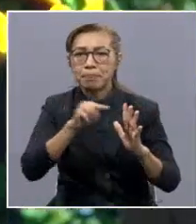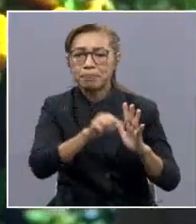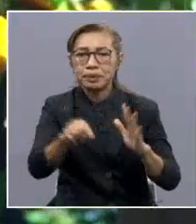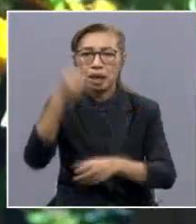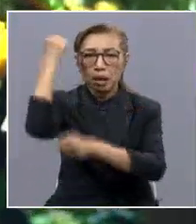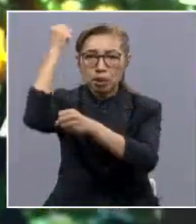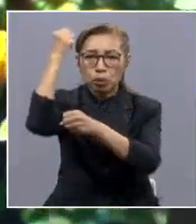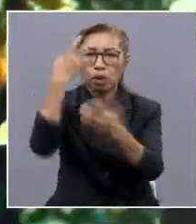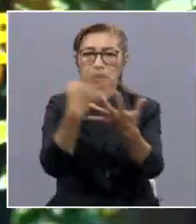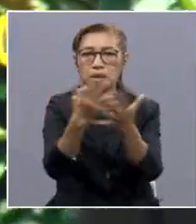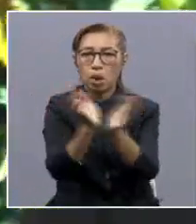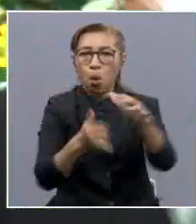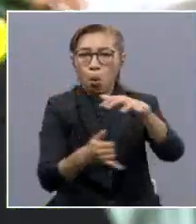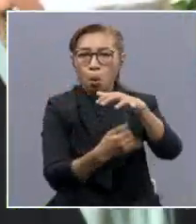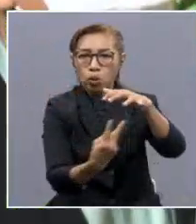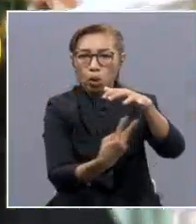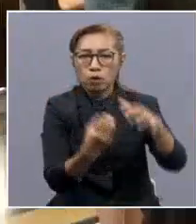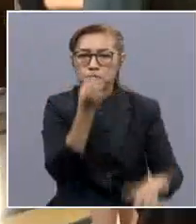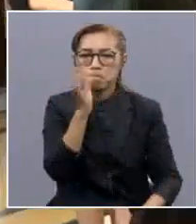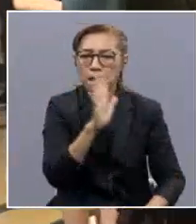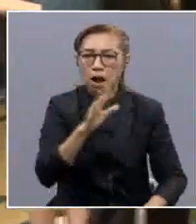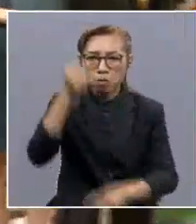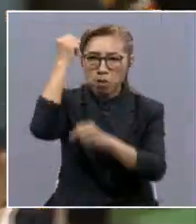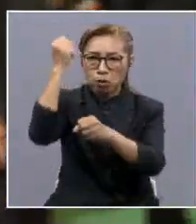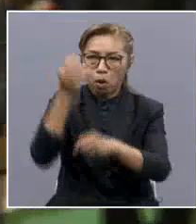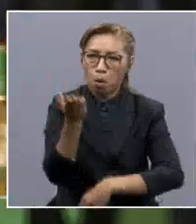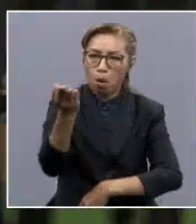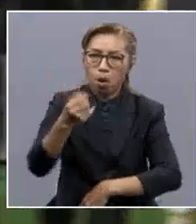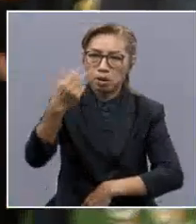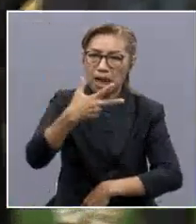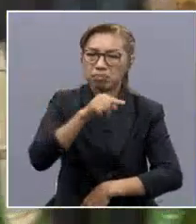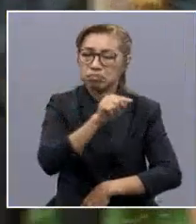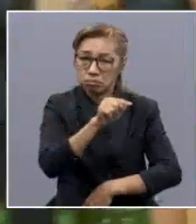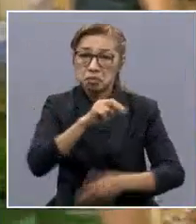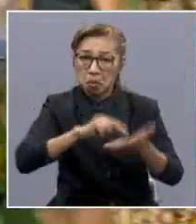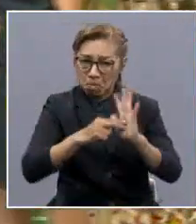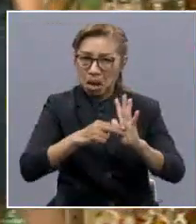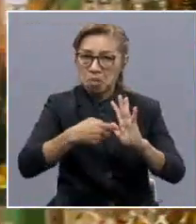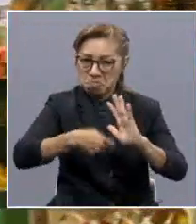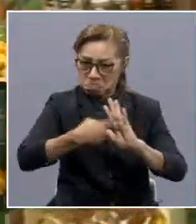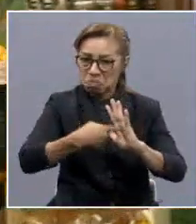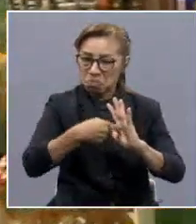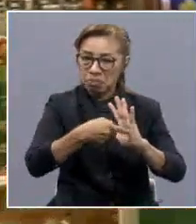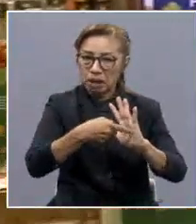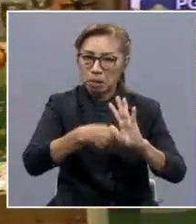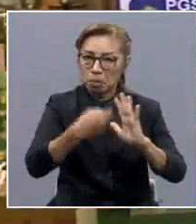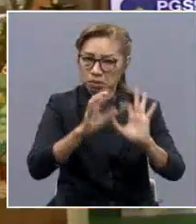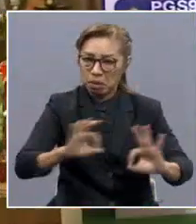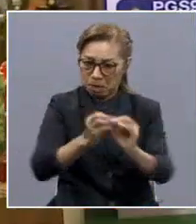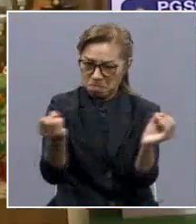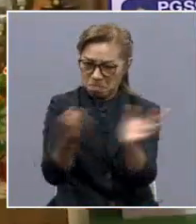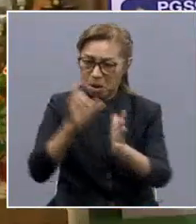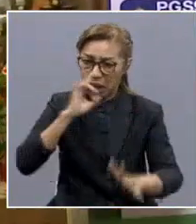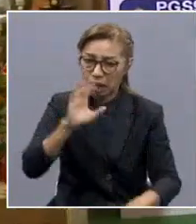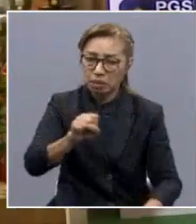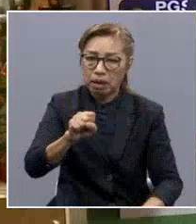ยู่ที่เรือนจำเพื่อประท้วง3ข้อทางการเมืองเนี่ยนะครับว่าเอ๊ะมันจะกลายเป็นน้ำผึ้งหยดเดียวหรือเปล่าแต่นายกก็ไม่ตอบคำถามนี้นะครับแล้วก็เข้